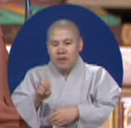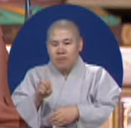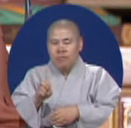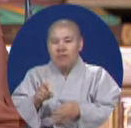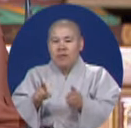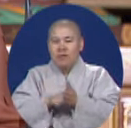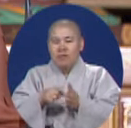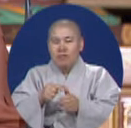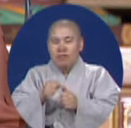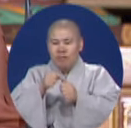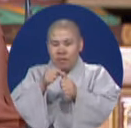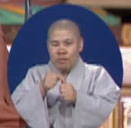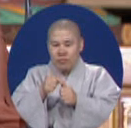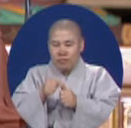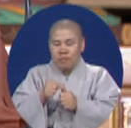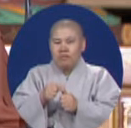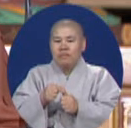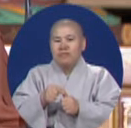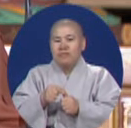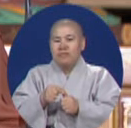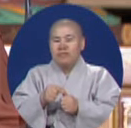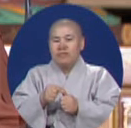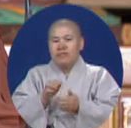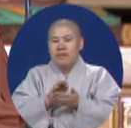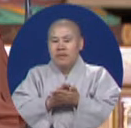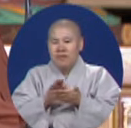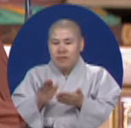신결, 신구.